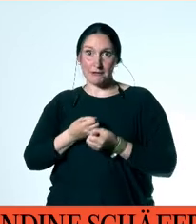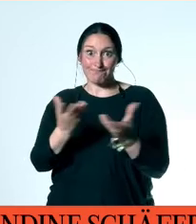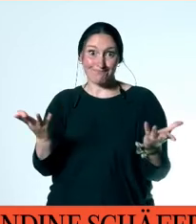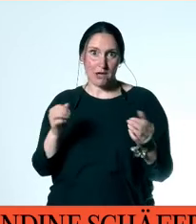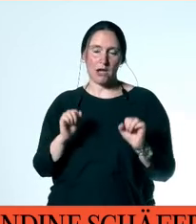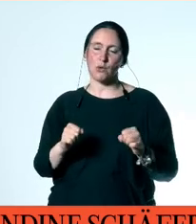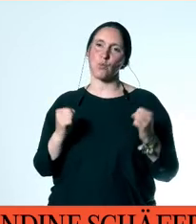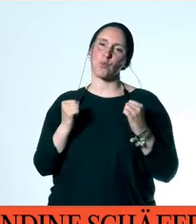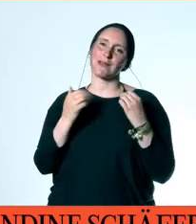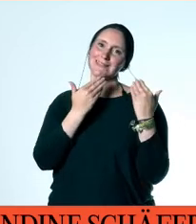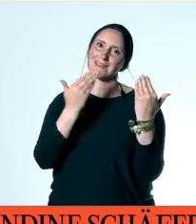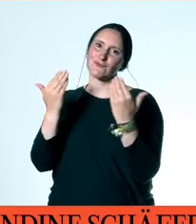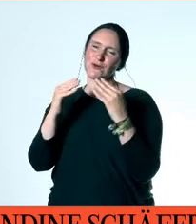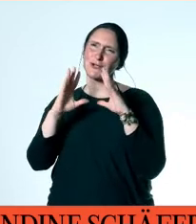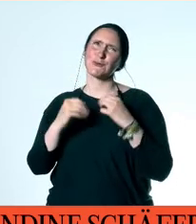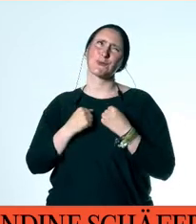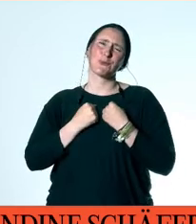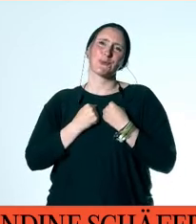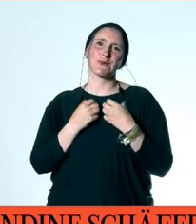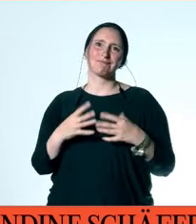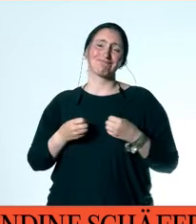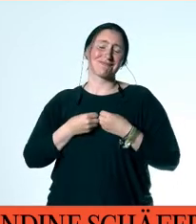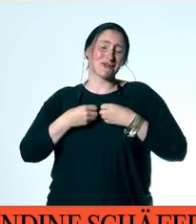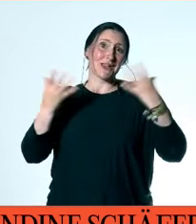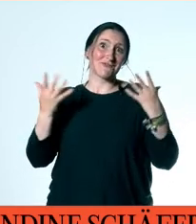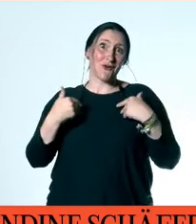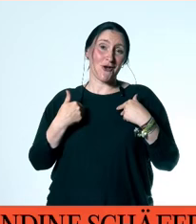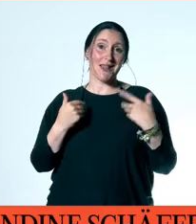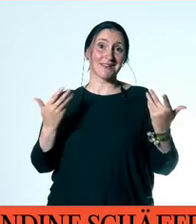der Perspektive der Indigenen.